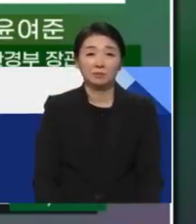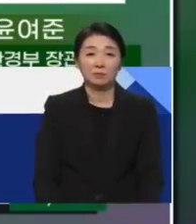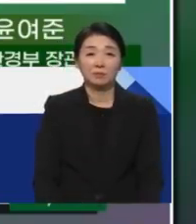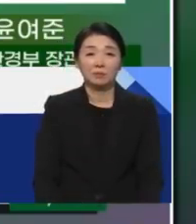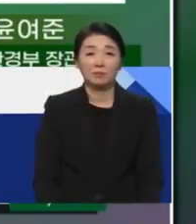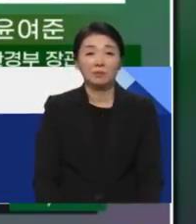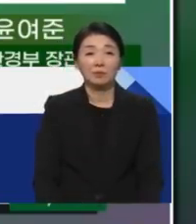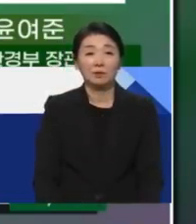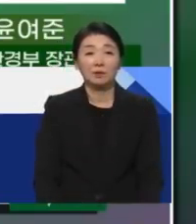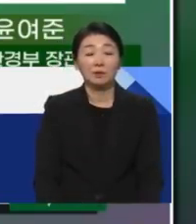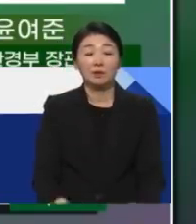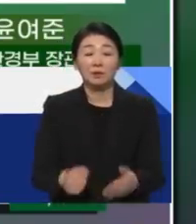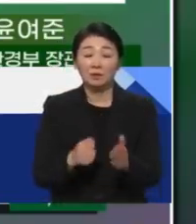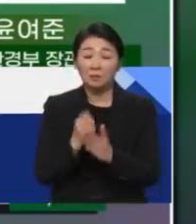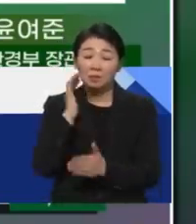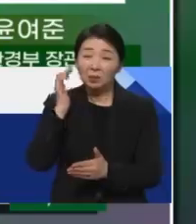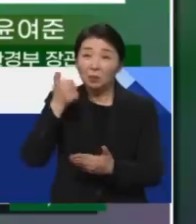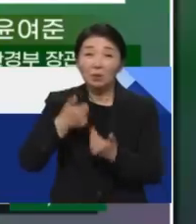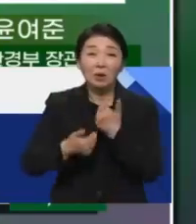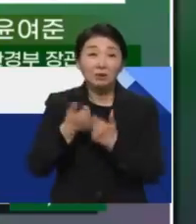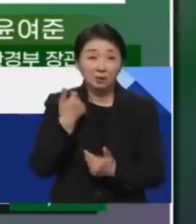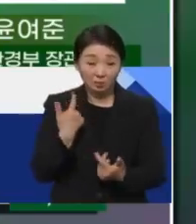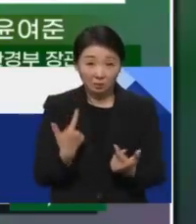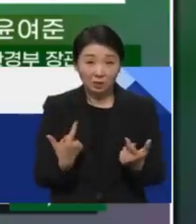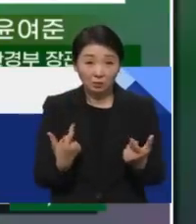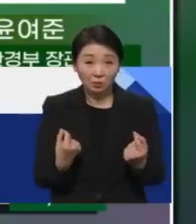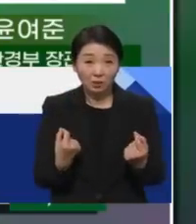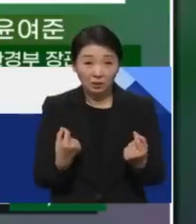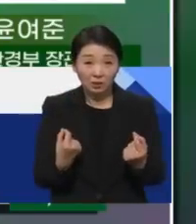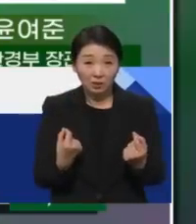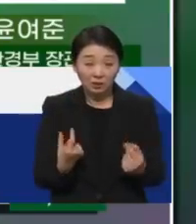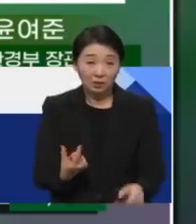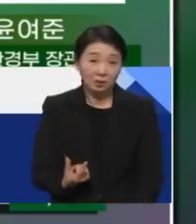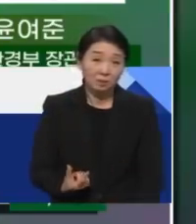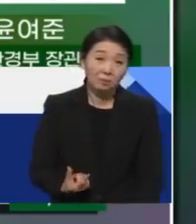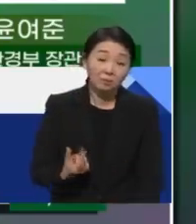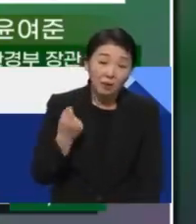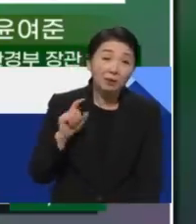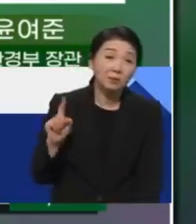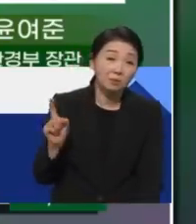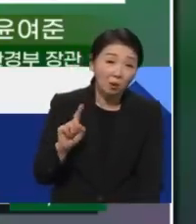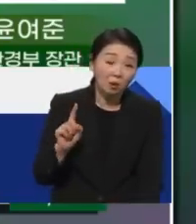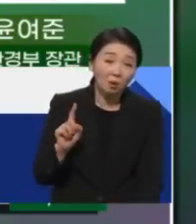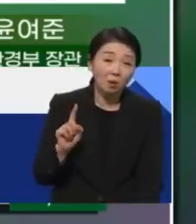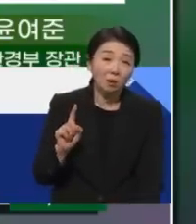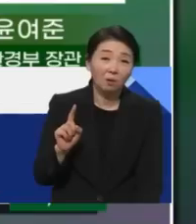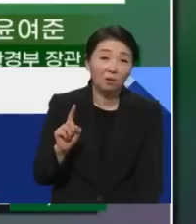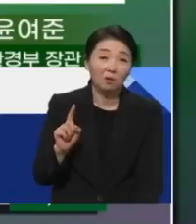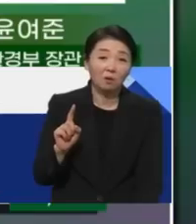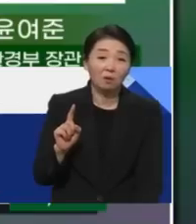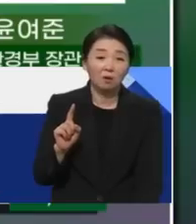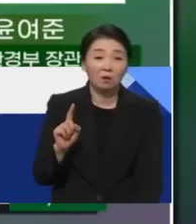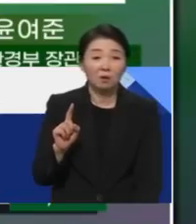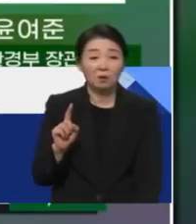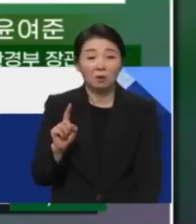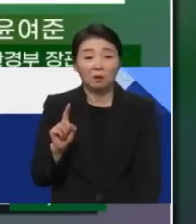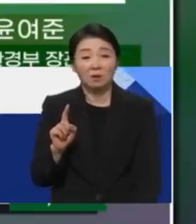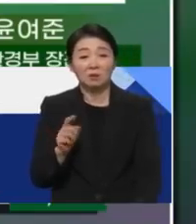참 대통령이 딜레마라고 보는데 네. 예, 그러니까 빨리 예, 사정을 하겠으면 정말